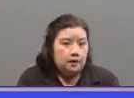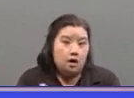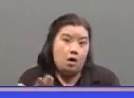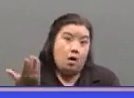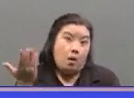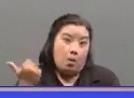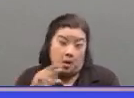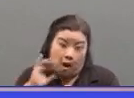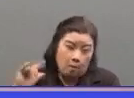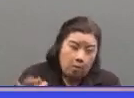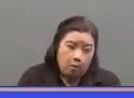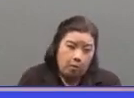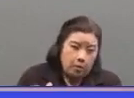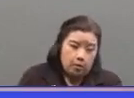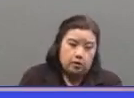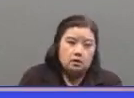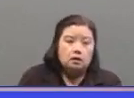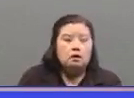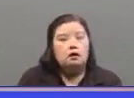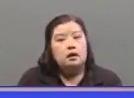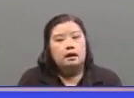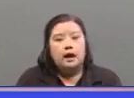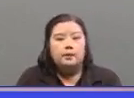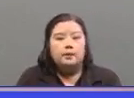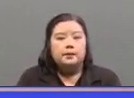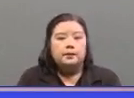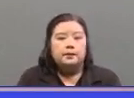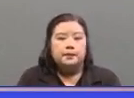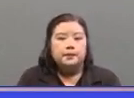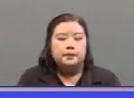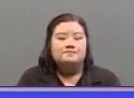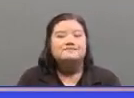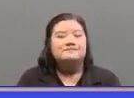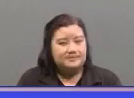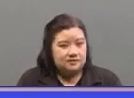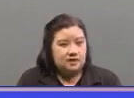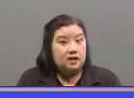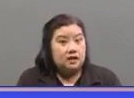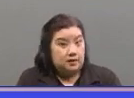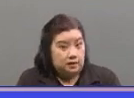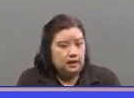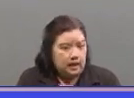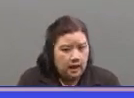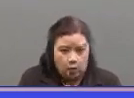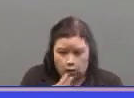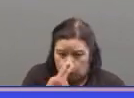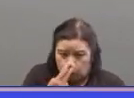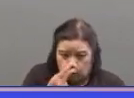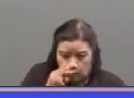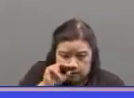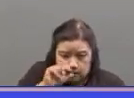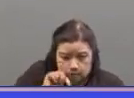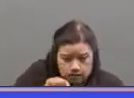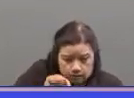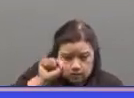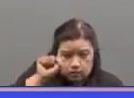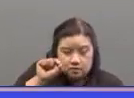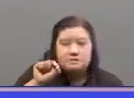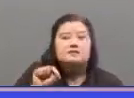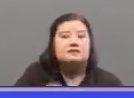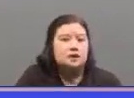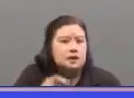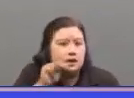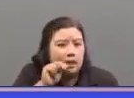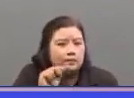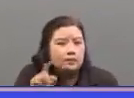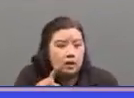เกิดขึ้นอย่างไรบ้างนะคะในพื้นที่ ภาคประชาชนคือเราจะให้ผู้น